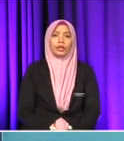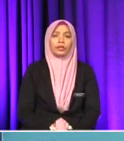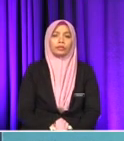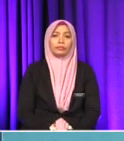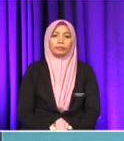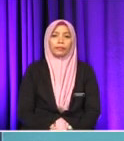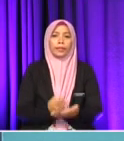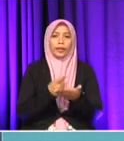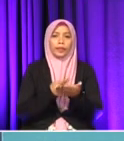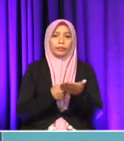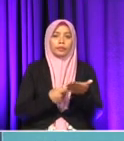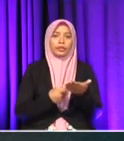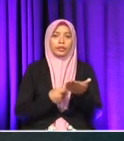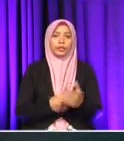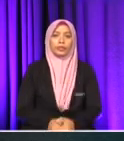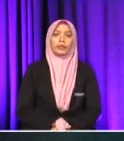pengingatnya ditawarkan